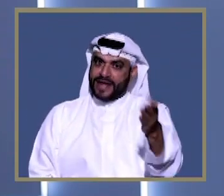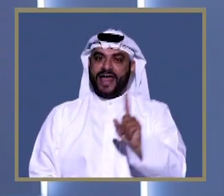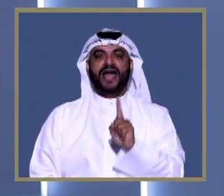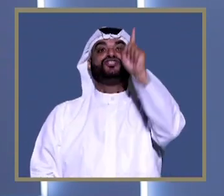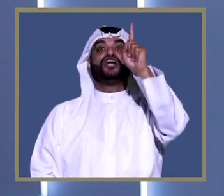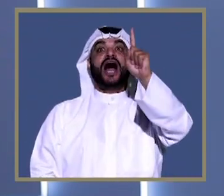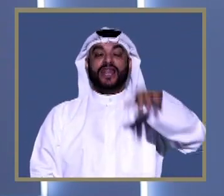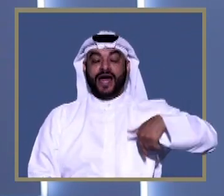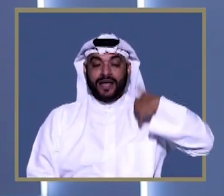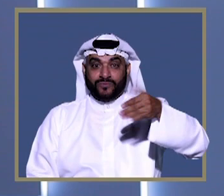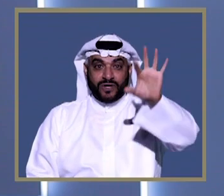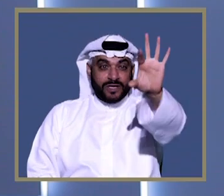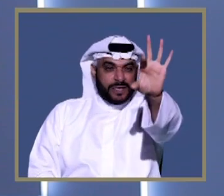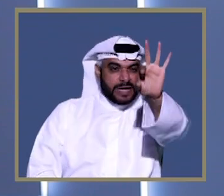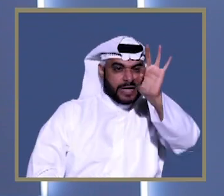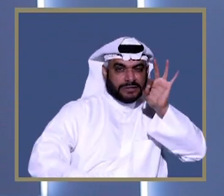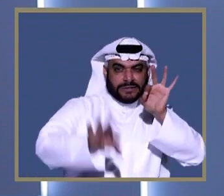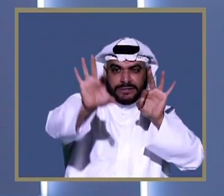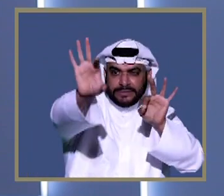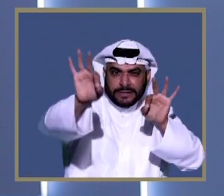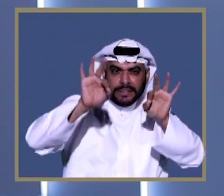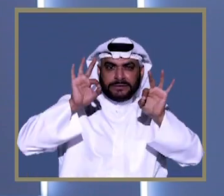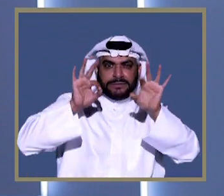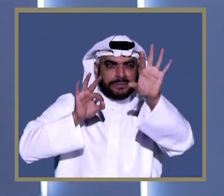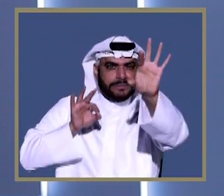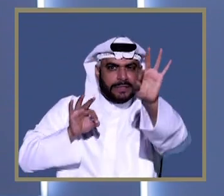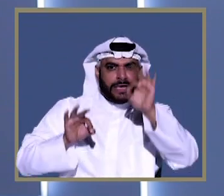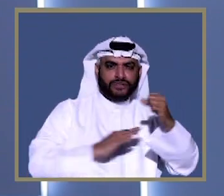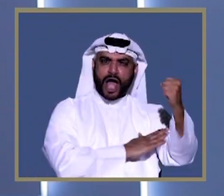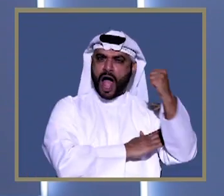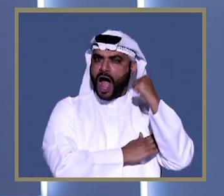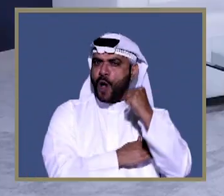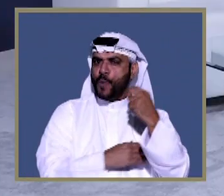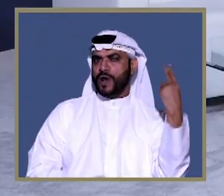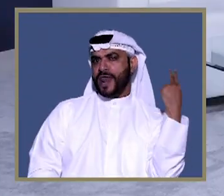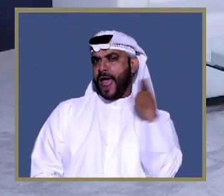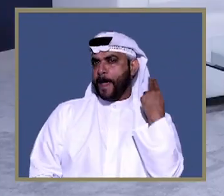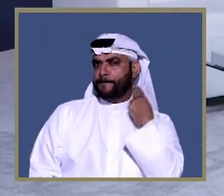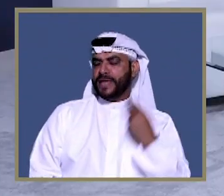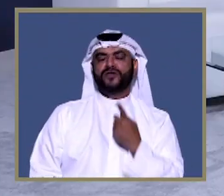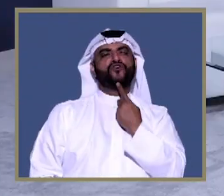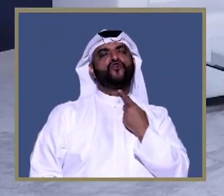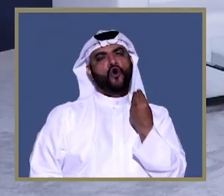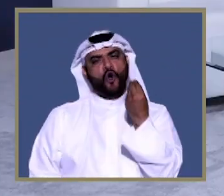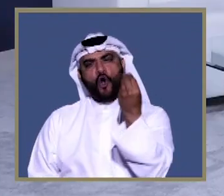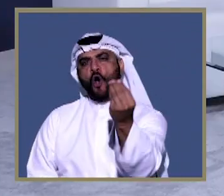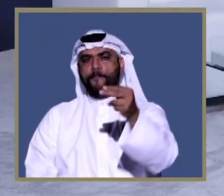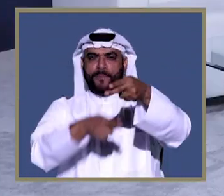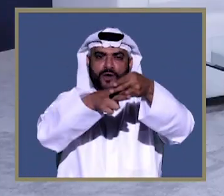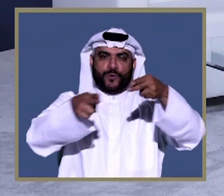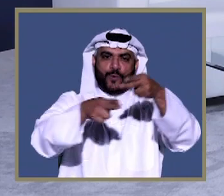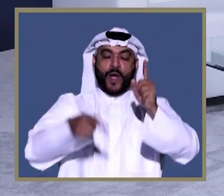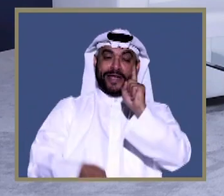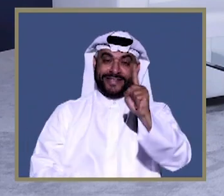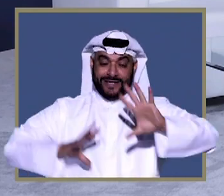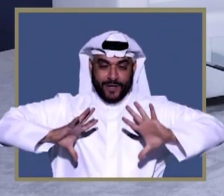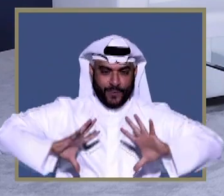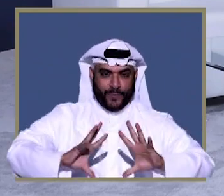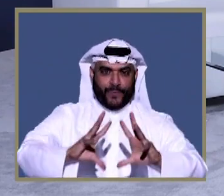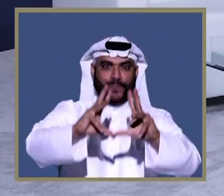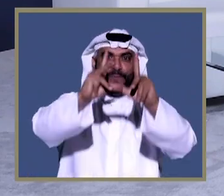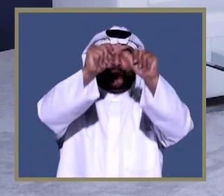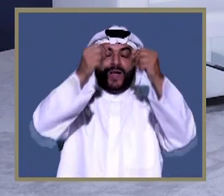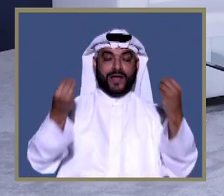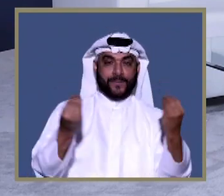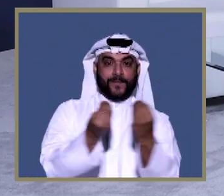أن الشعب يختار من يرونه كفاءة، لأن البلد محتاجة إلى الكفاءات. نريد من يريد أن ينمو بالبلاد وأن